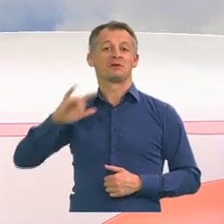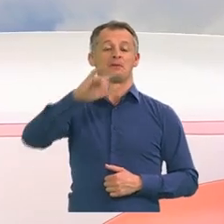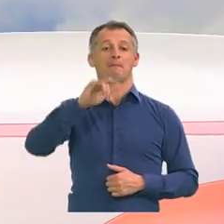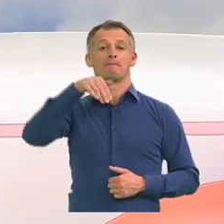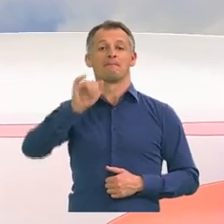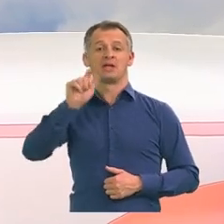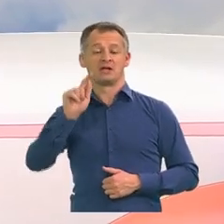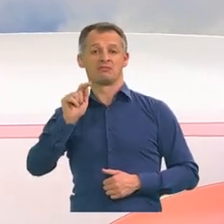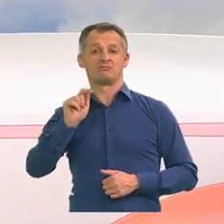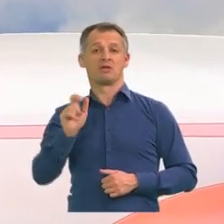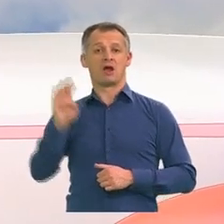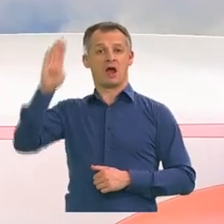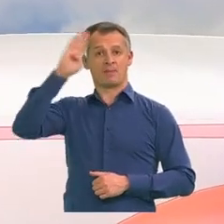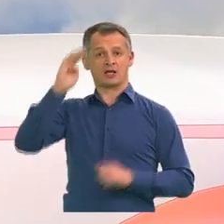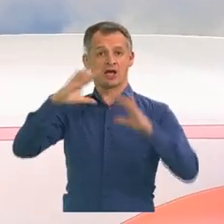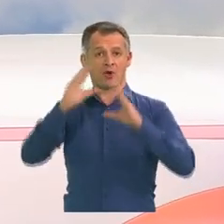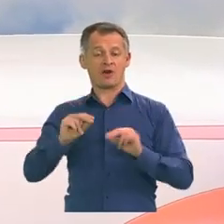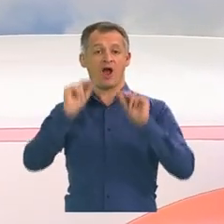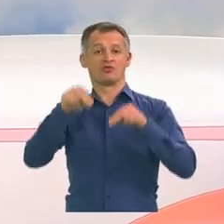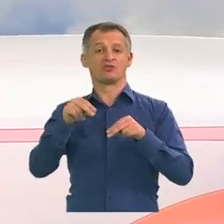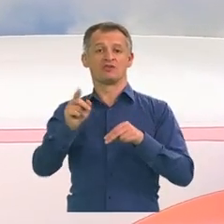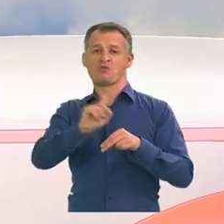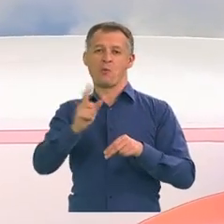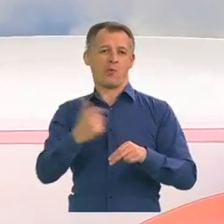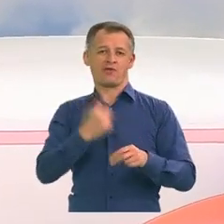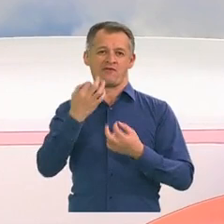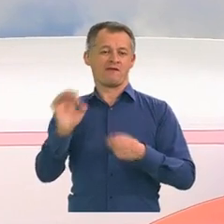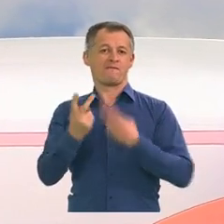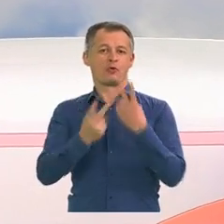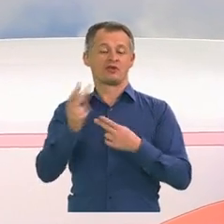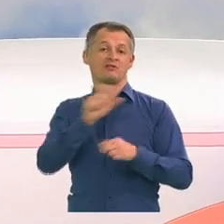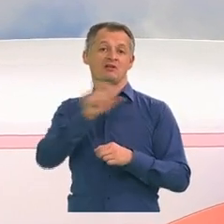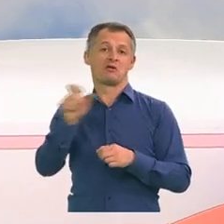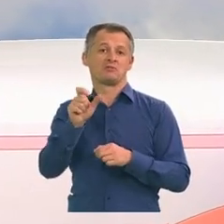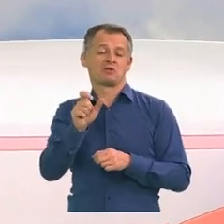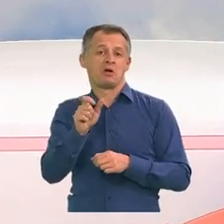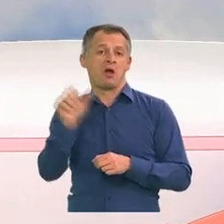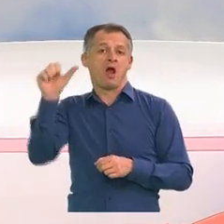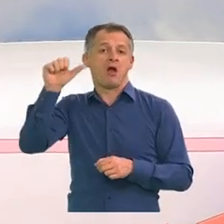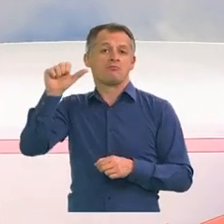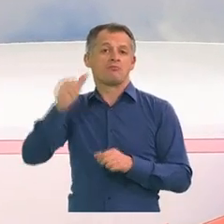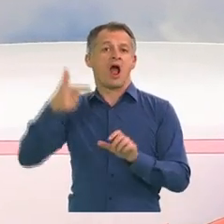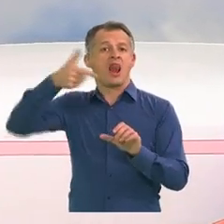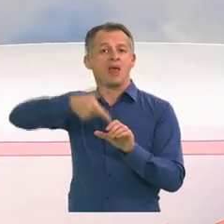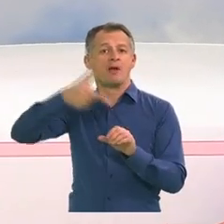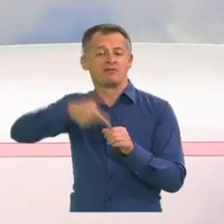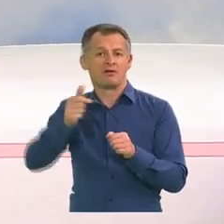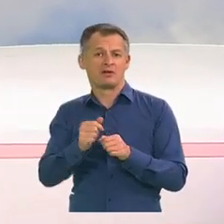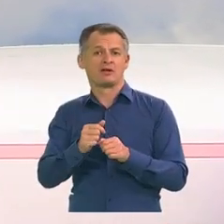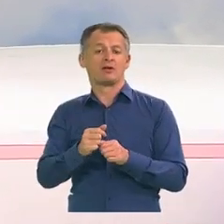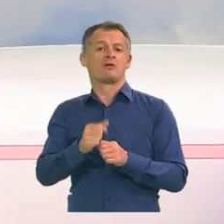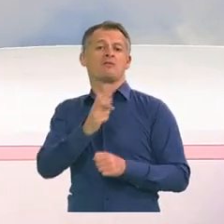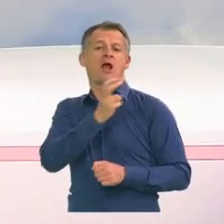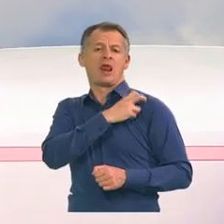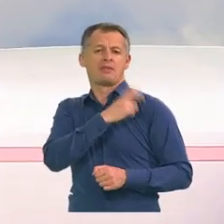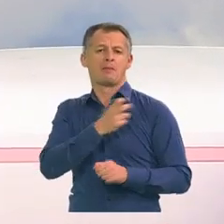Migurile armatei române au ajuns de nefolosit din cauza unei banale alimentări. Cherosenul cu care au fost alimentate era de cea mai